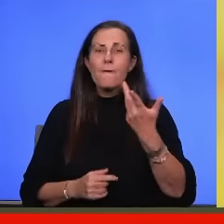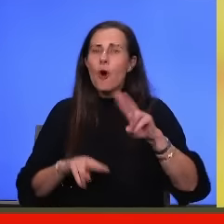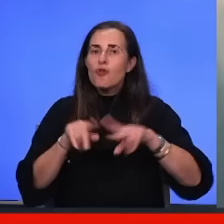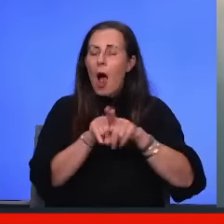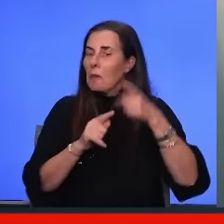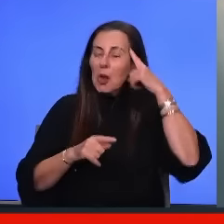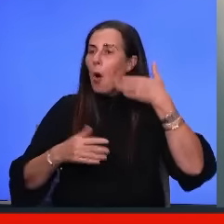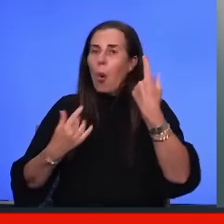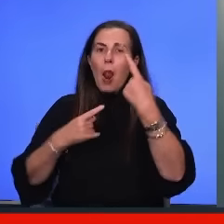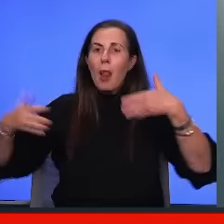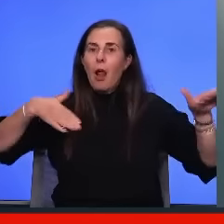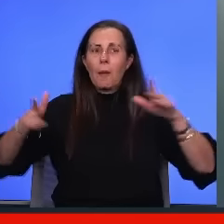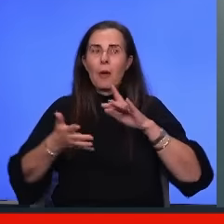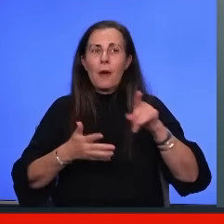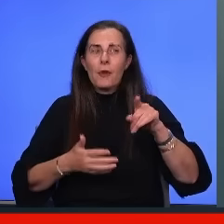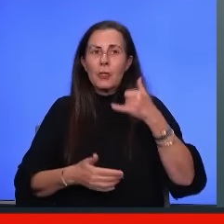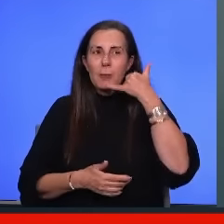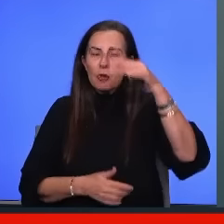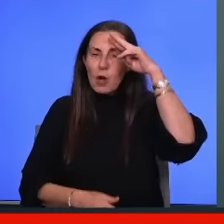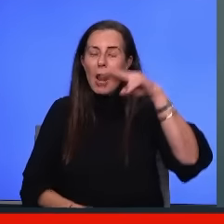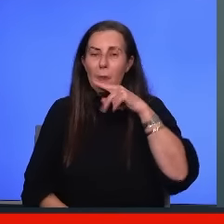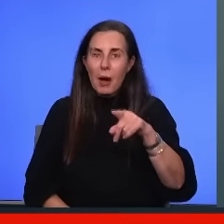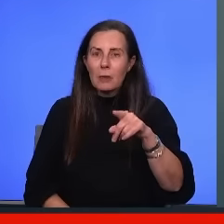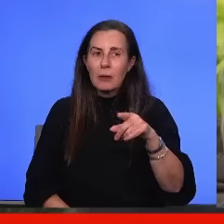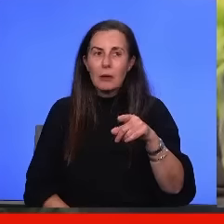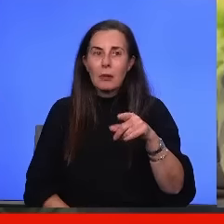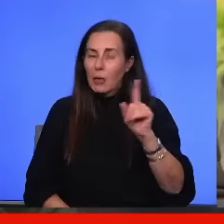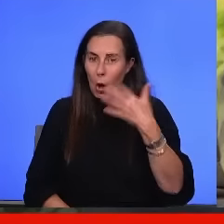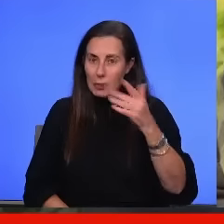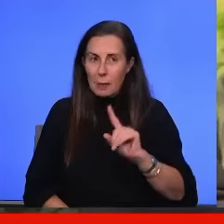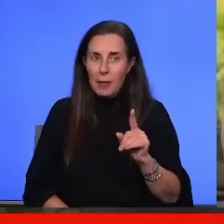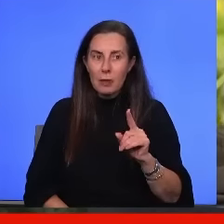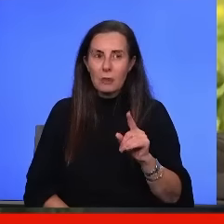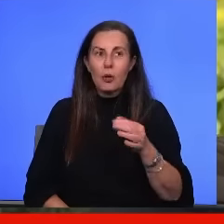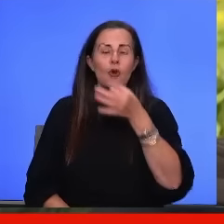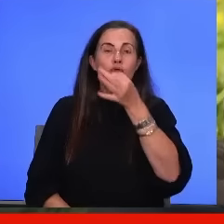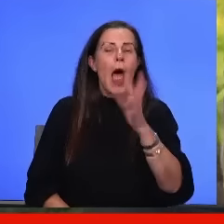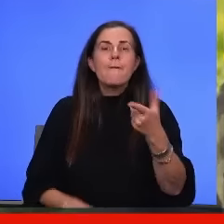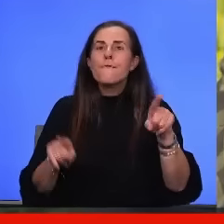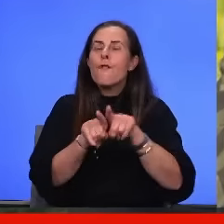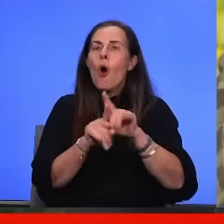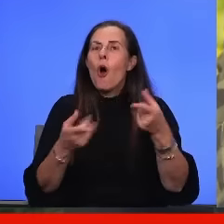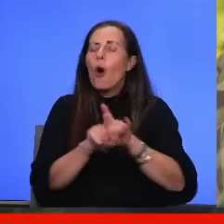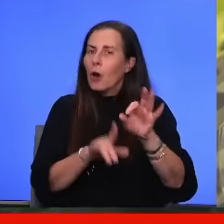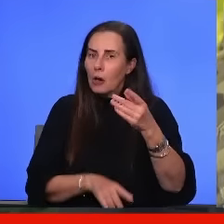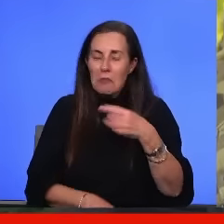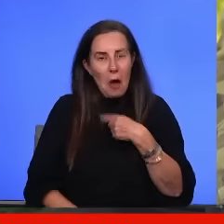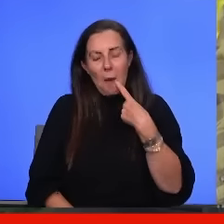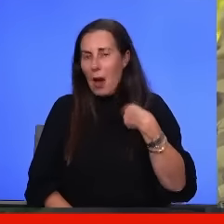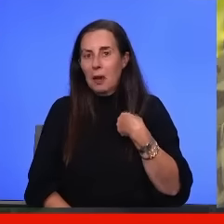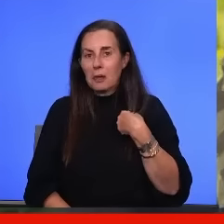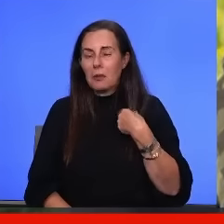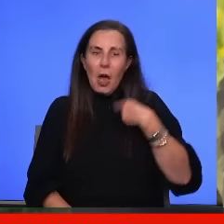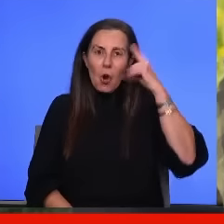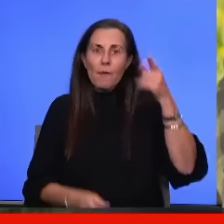לא יודע. וכשאתה מתקשר לאבא, בעצם אתה לא מספר לו. הוא שאל אותי אם אני יודע איפה האחים, אמרתי לו שאני